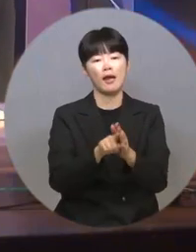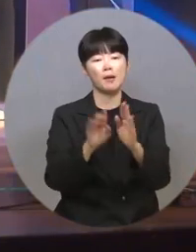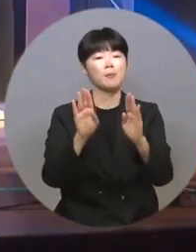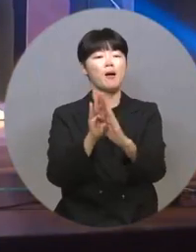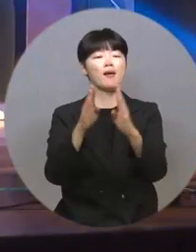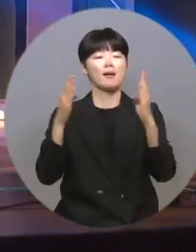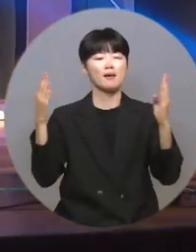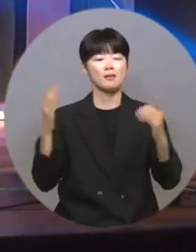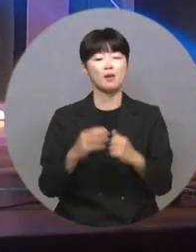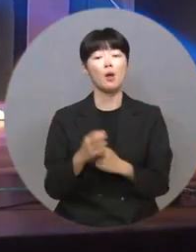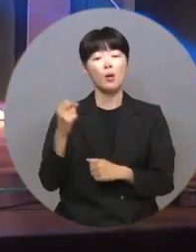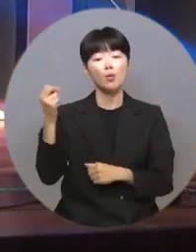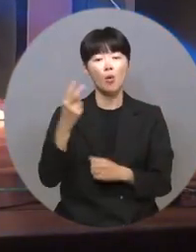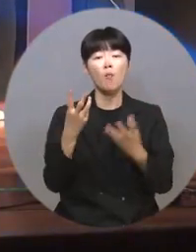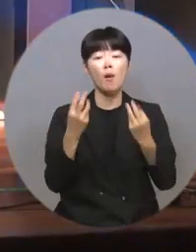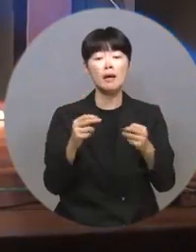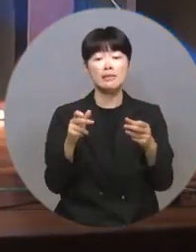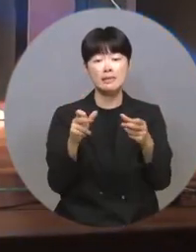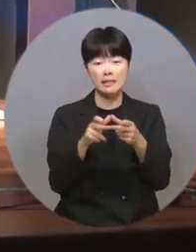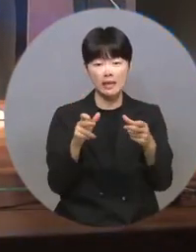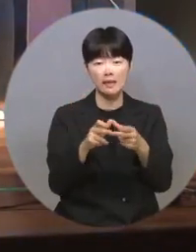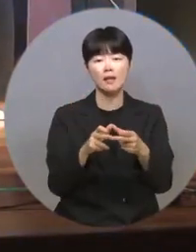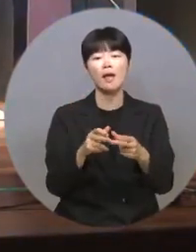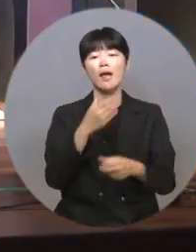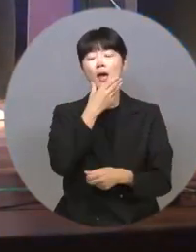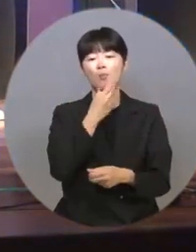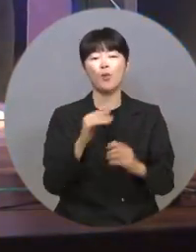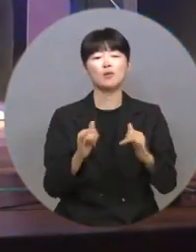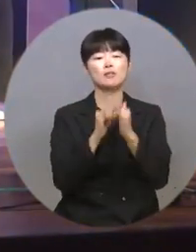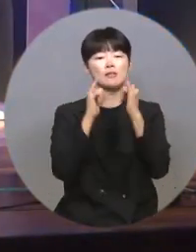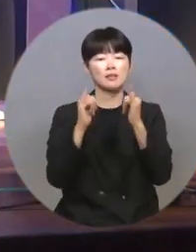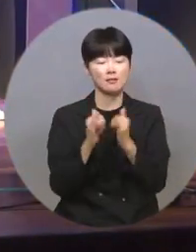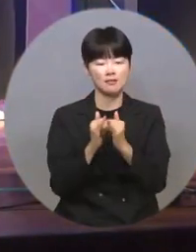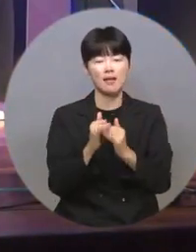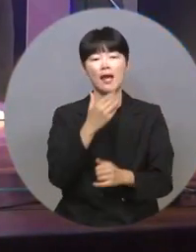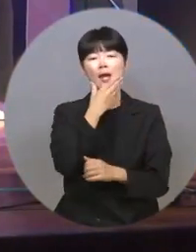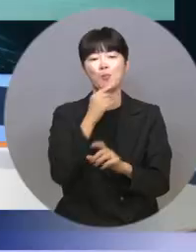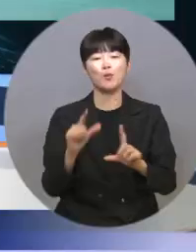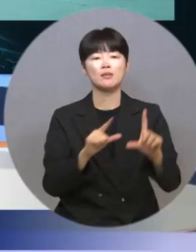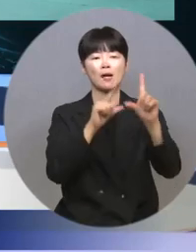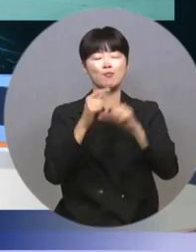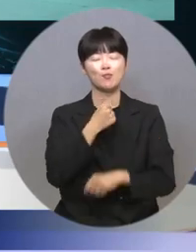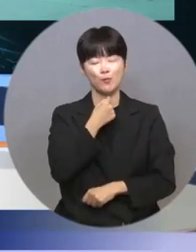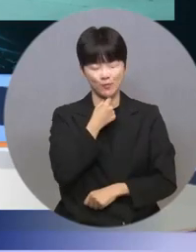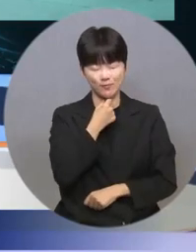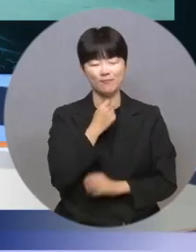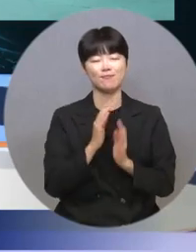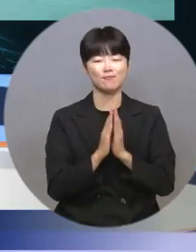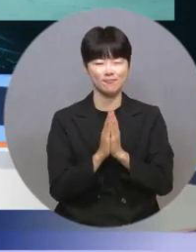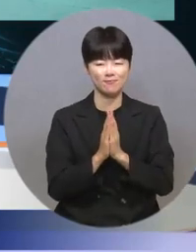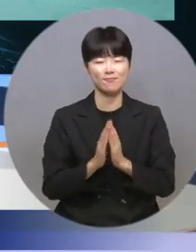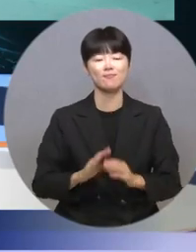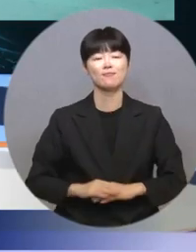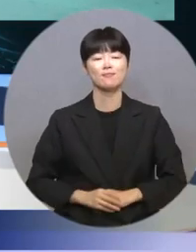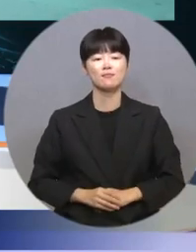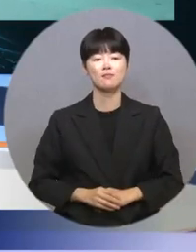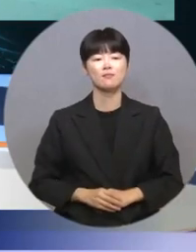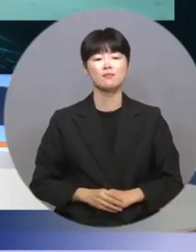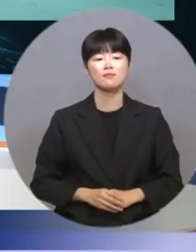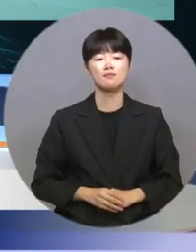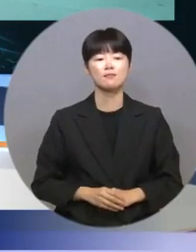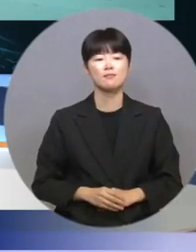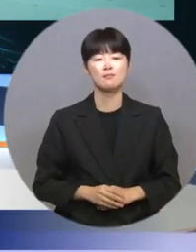평등한 삶과 행복한 삶을 누리길 기원합니다. 복지TV 뉴스 이종석입니다. 전북 전주시가 코로나19